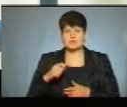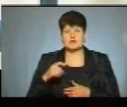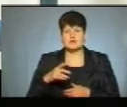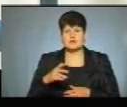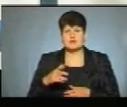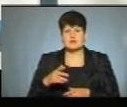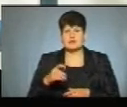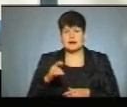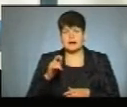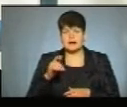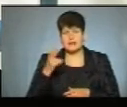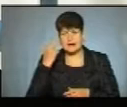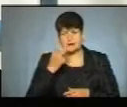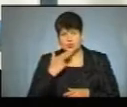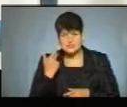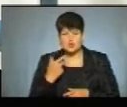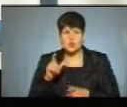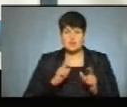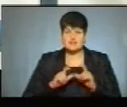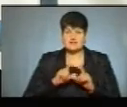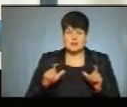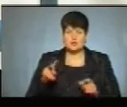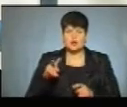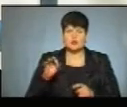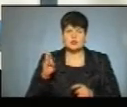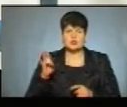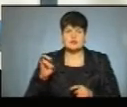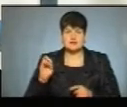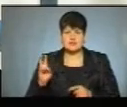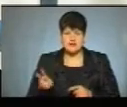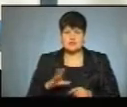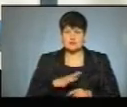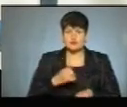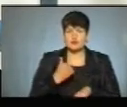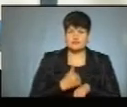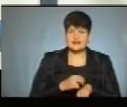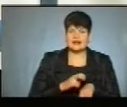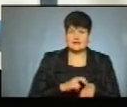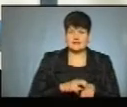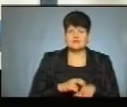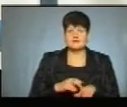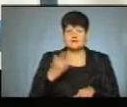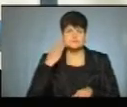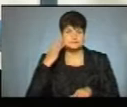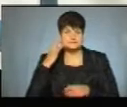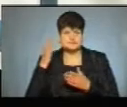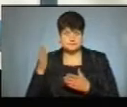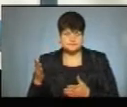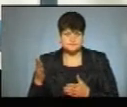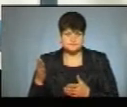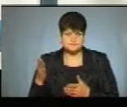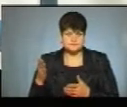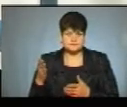Борис Лушняк, який був головним лікарем в Сполучених Штатах Америки. От, це